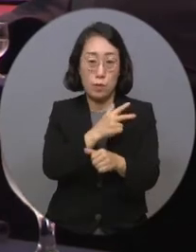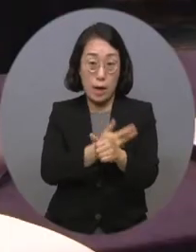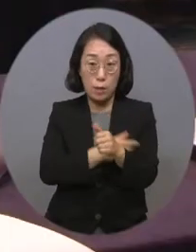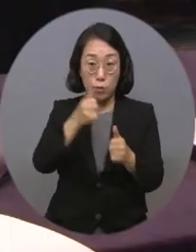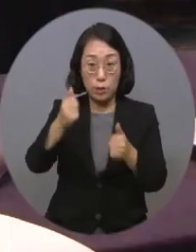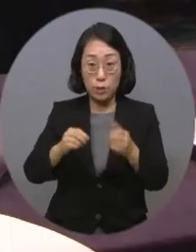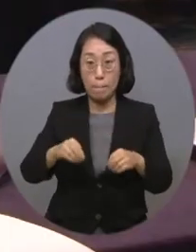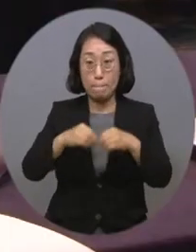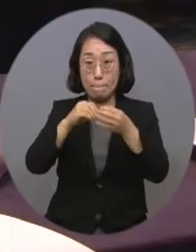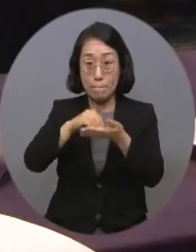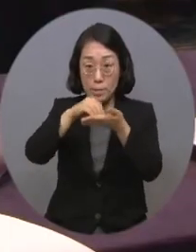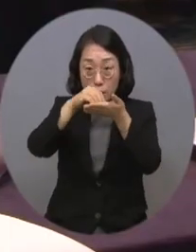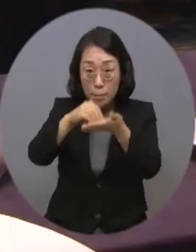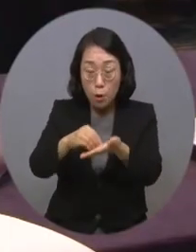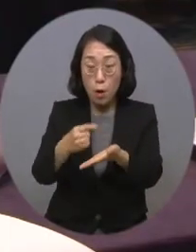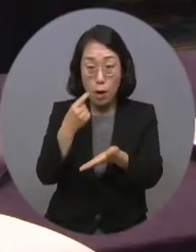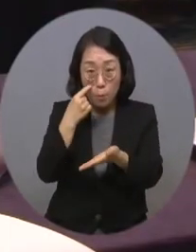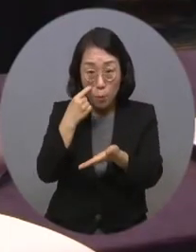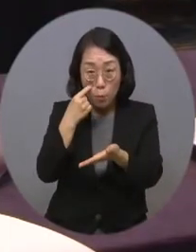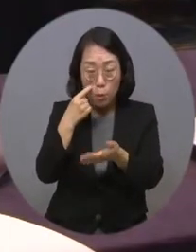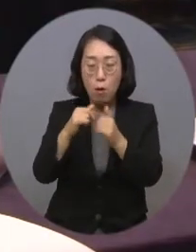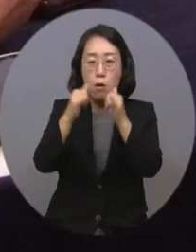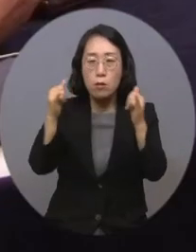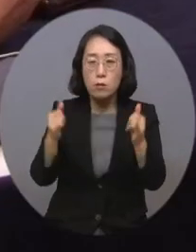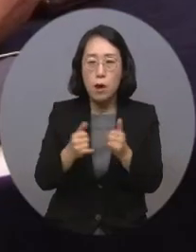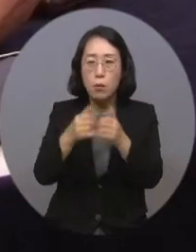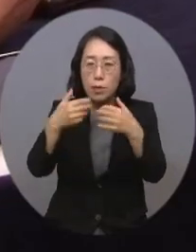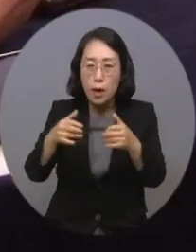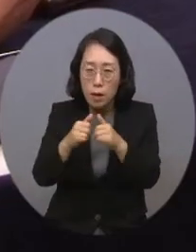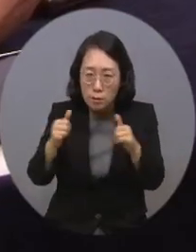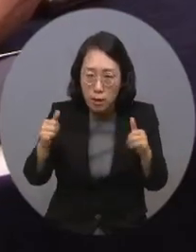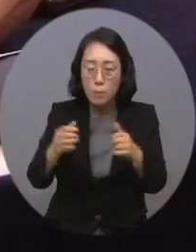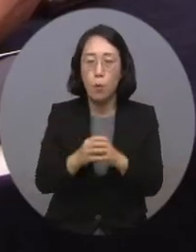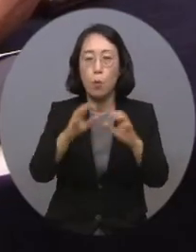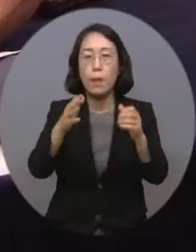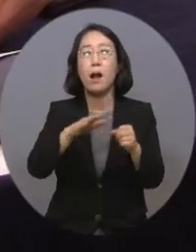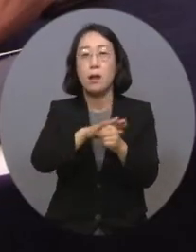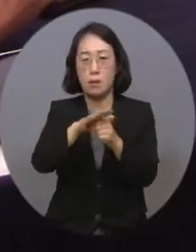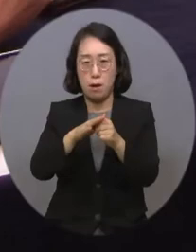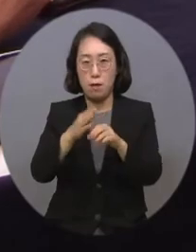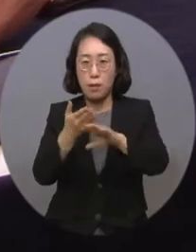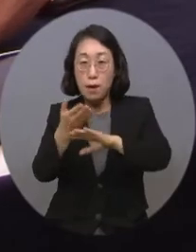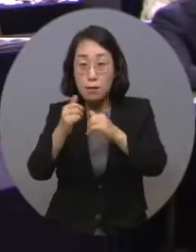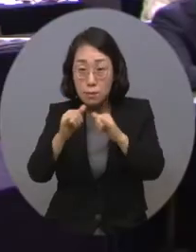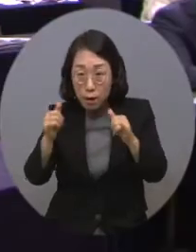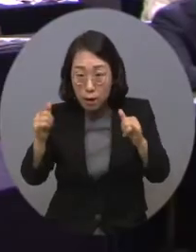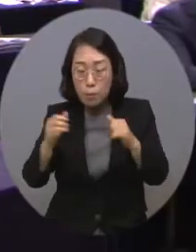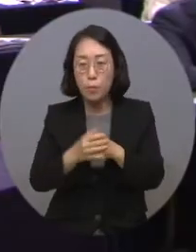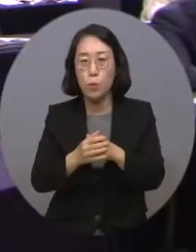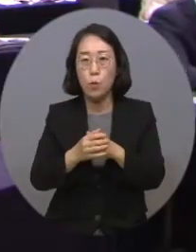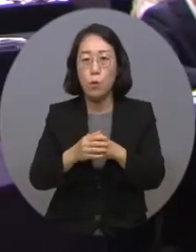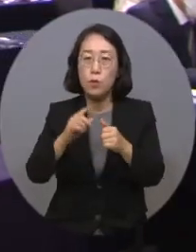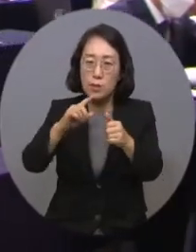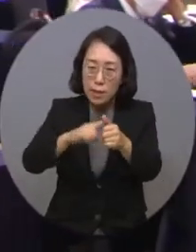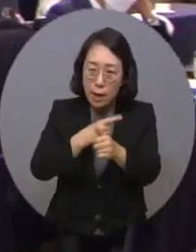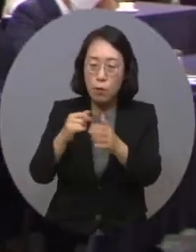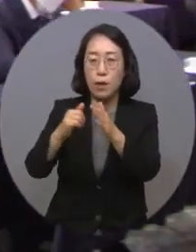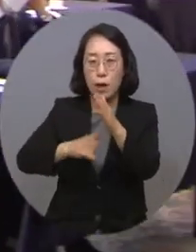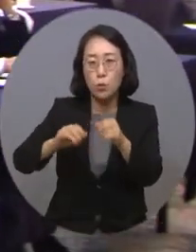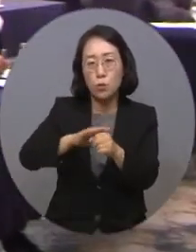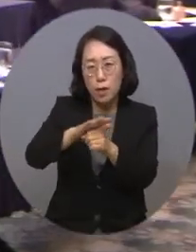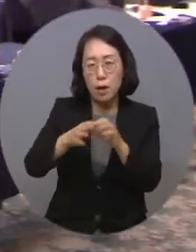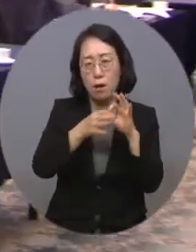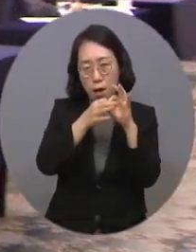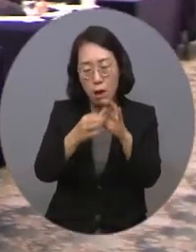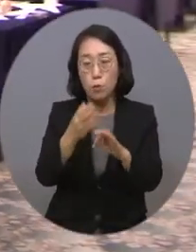함으로써 우리 주변에 사회적 약자를 돌아보고 나라 사람 이웃사람 가족사랑 자연사랑 을 꾸준히 실천해